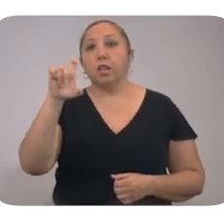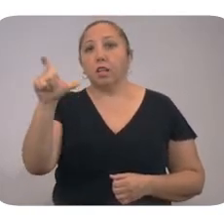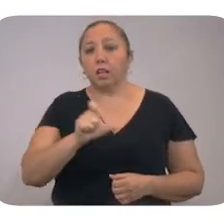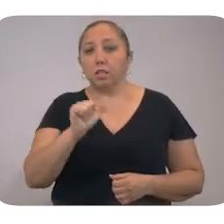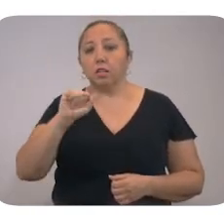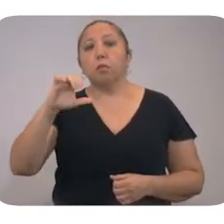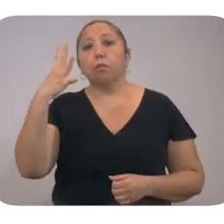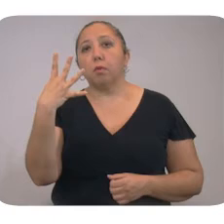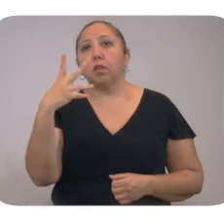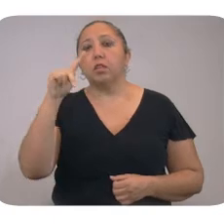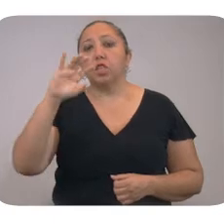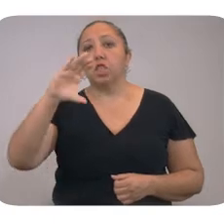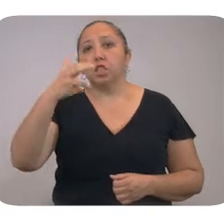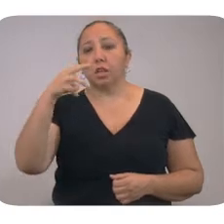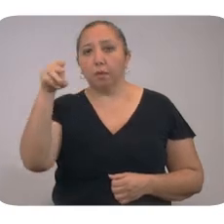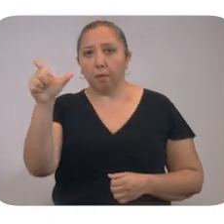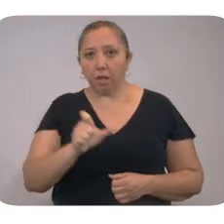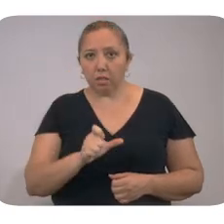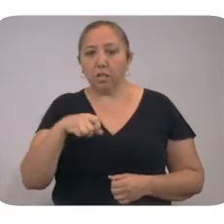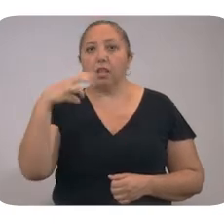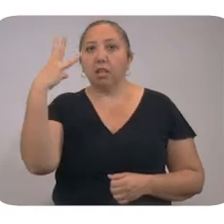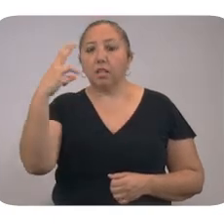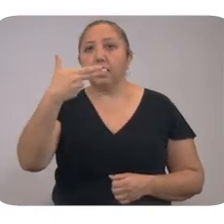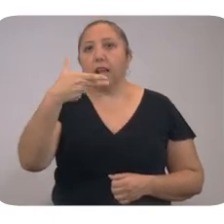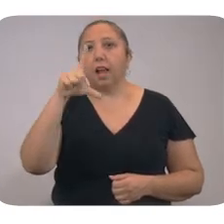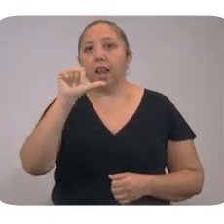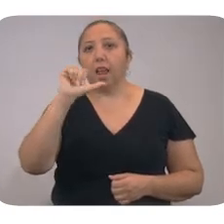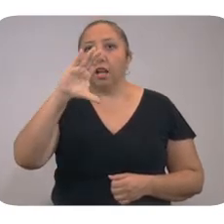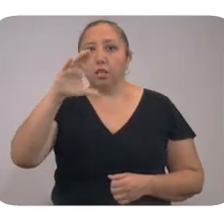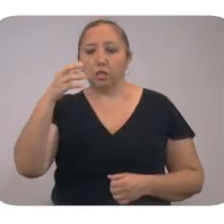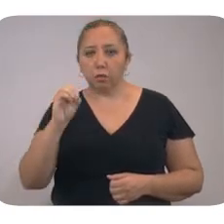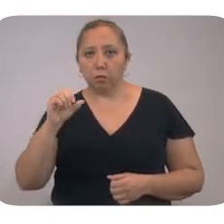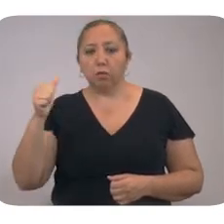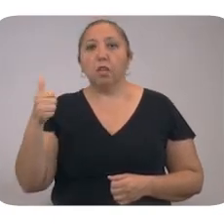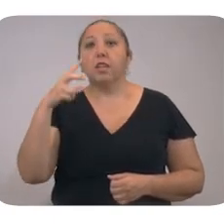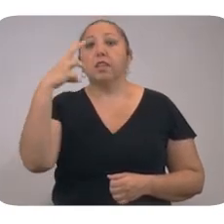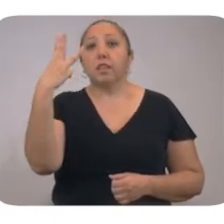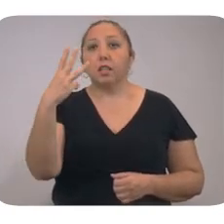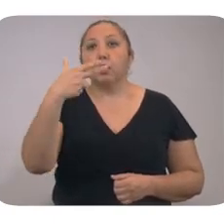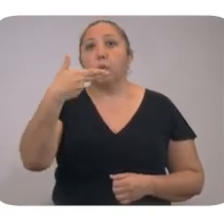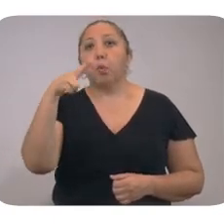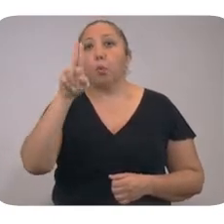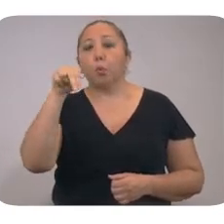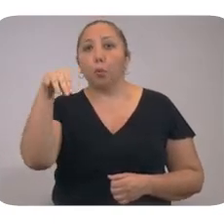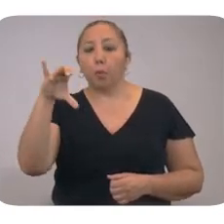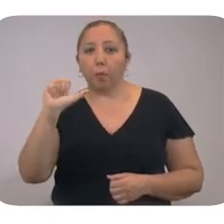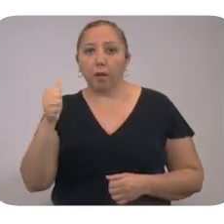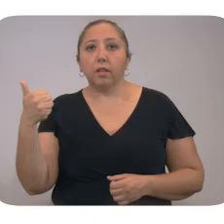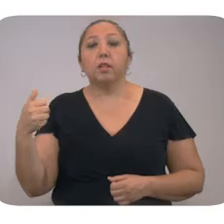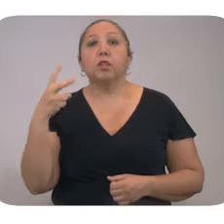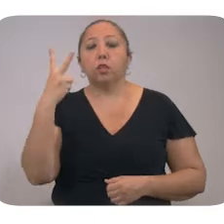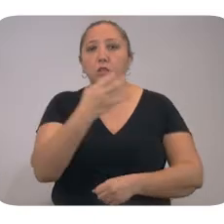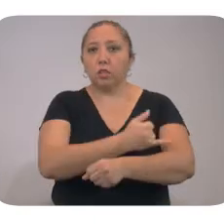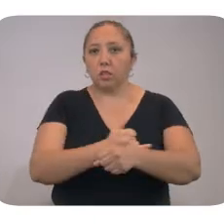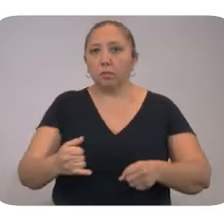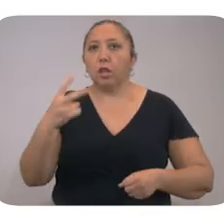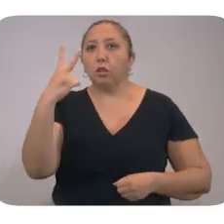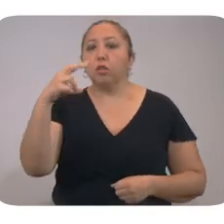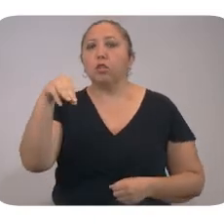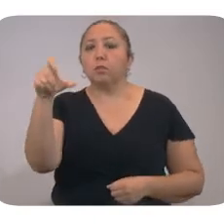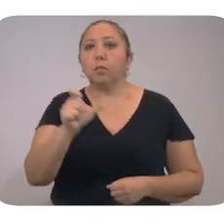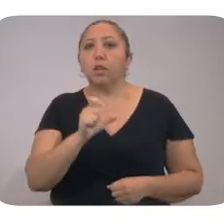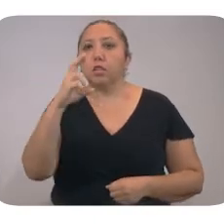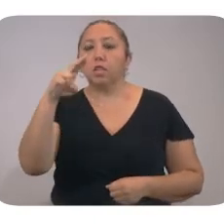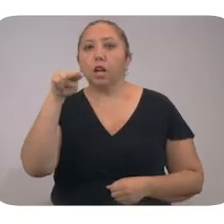Opicheng. Yete tulakle kajo kiniwala jujuntul yantiobi. Akil. Vaca. Kalotmul. Senotillo.